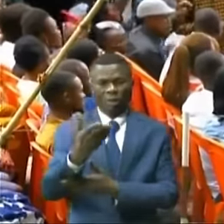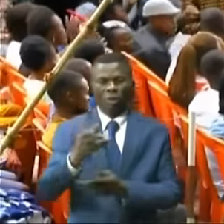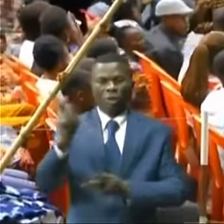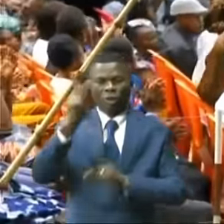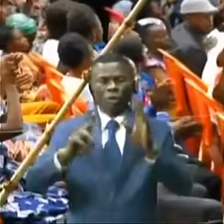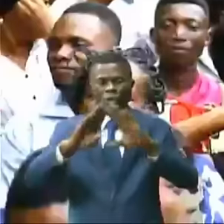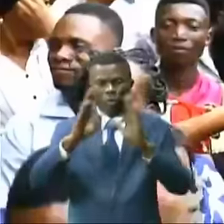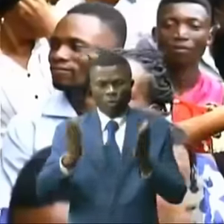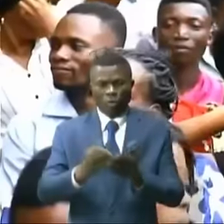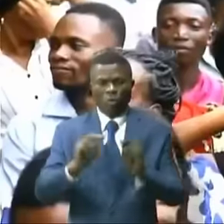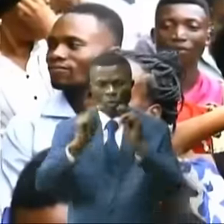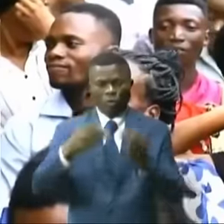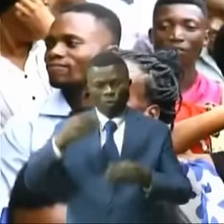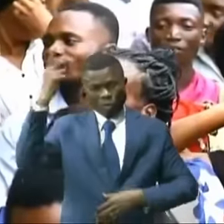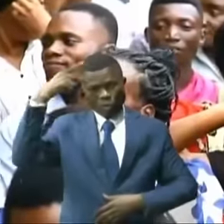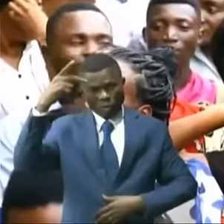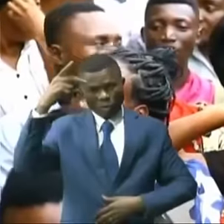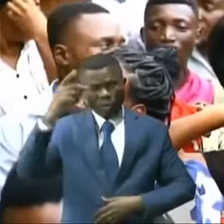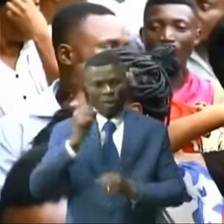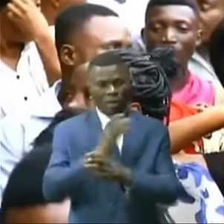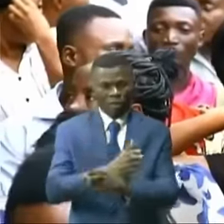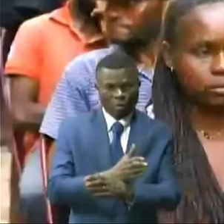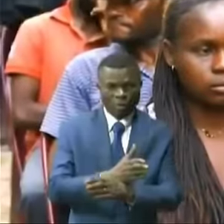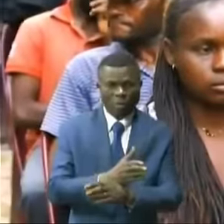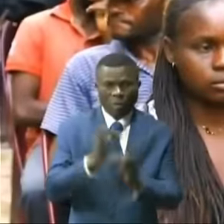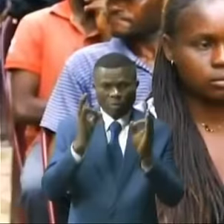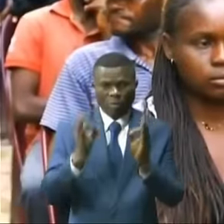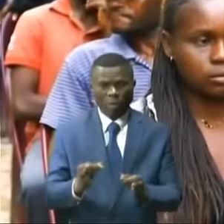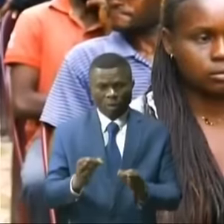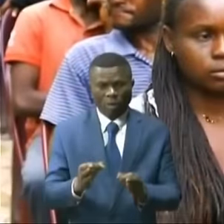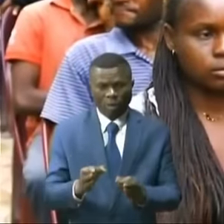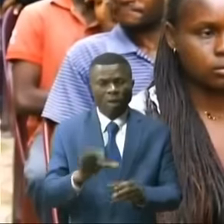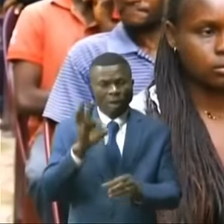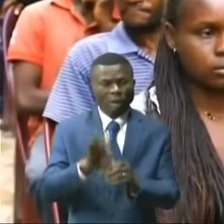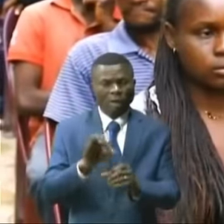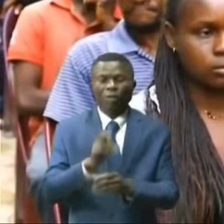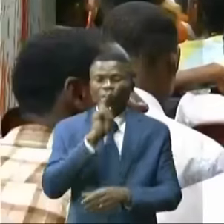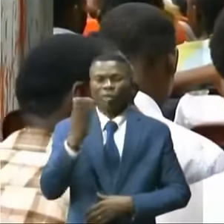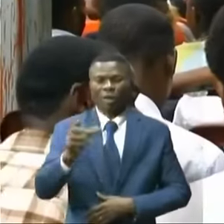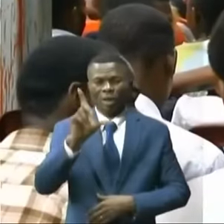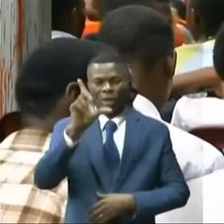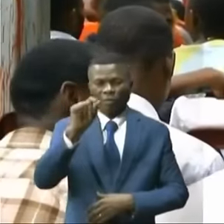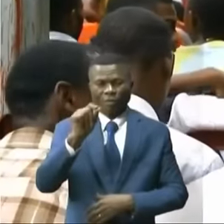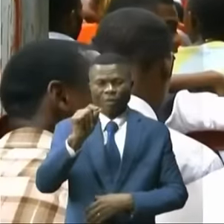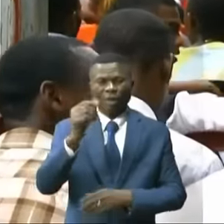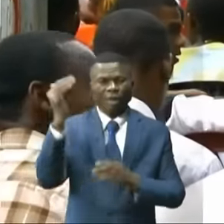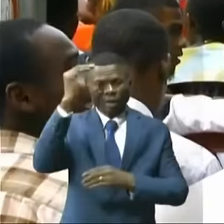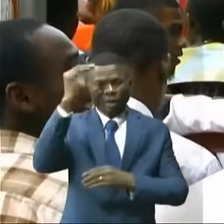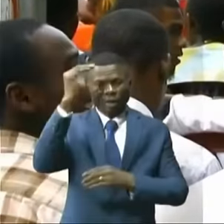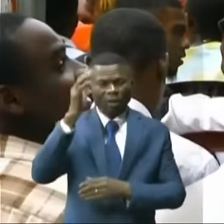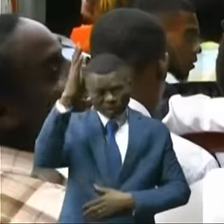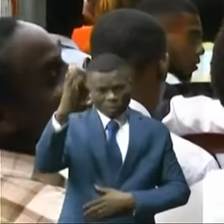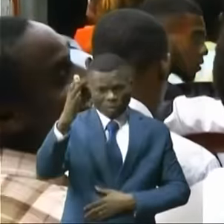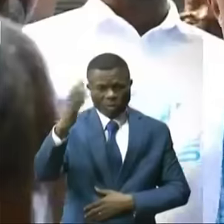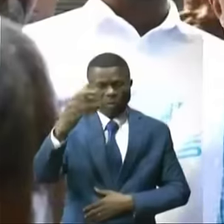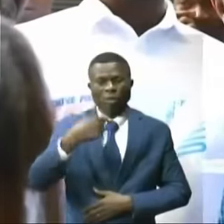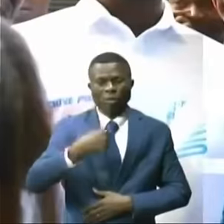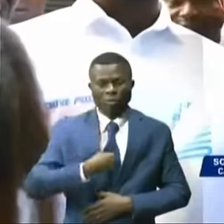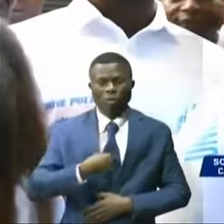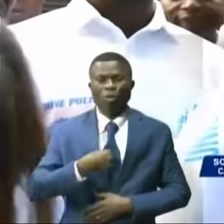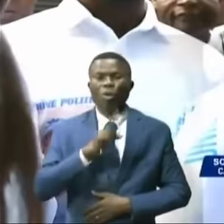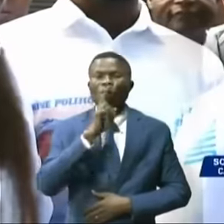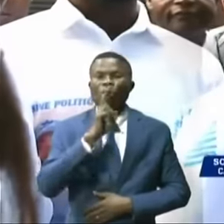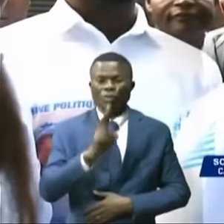et cadres du parti d'être prêt car il aura bel et bien élection le 20 décembre prochain je suis totalement